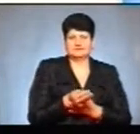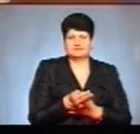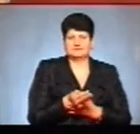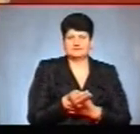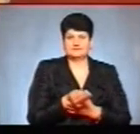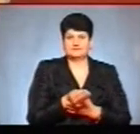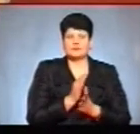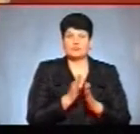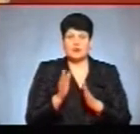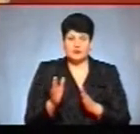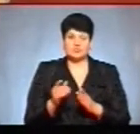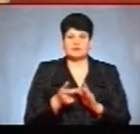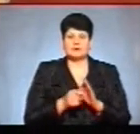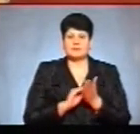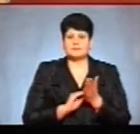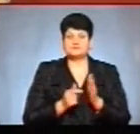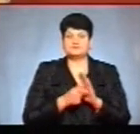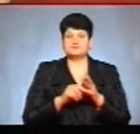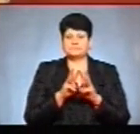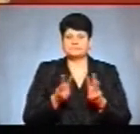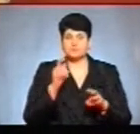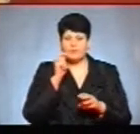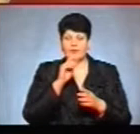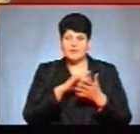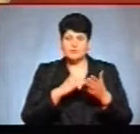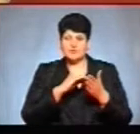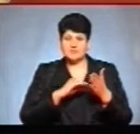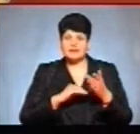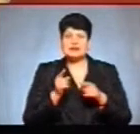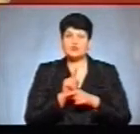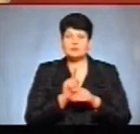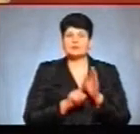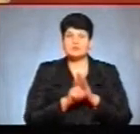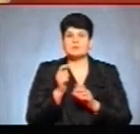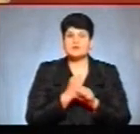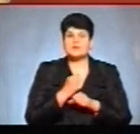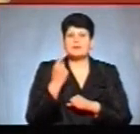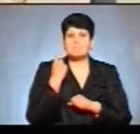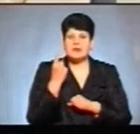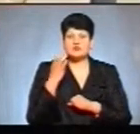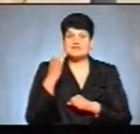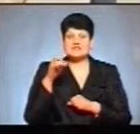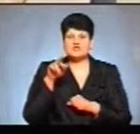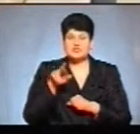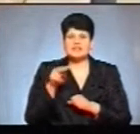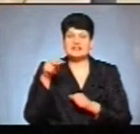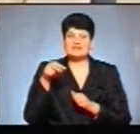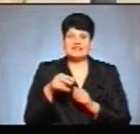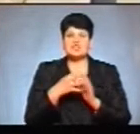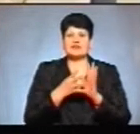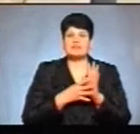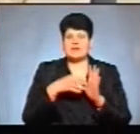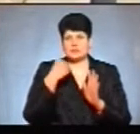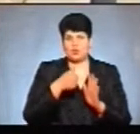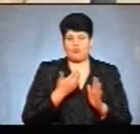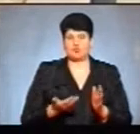в порядку, встановленому Кабінетом міністрів України. І далі було написано, що ця норма набуває чинності 1 січня 2019